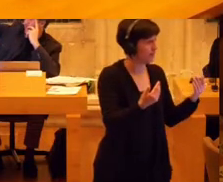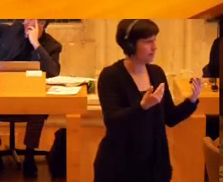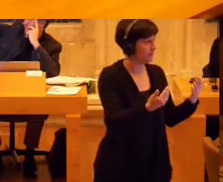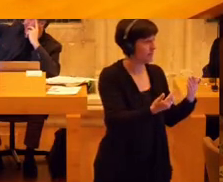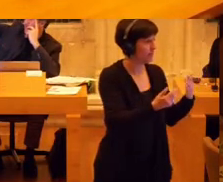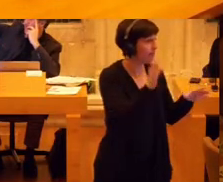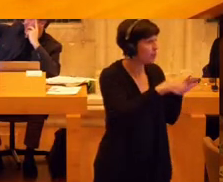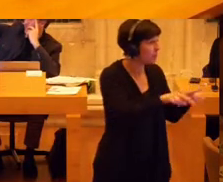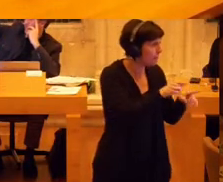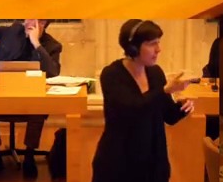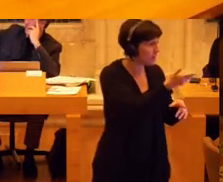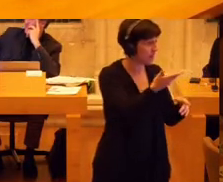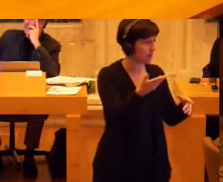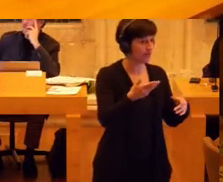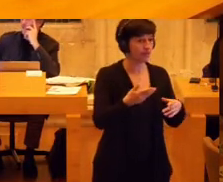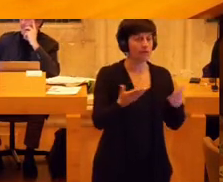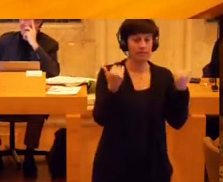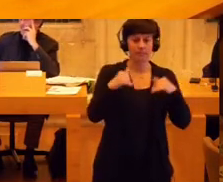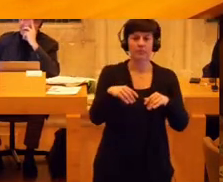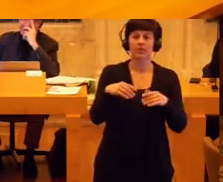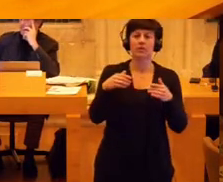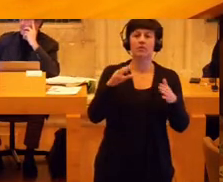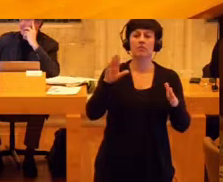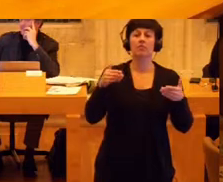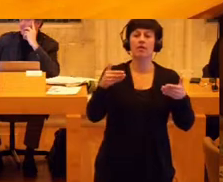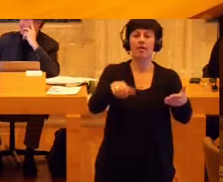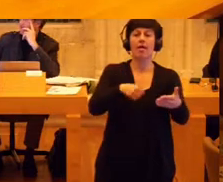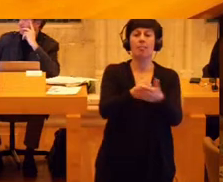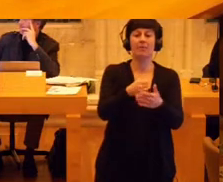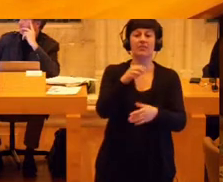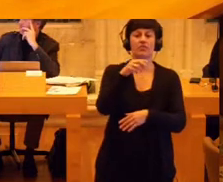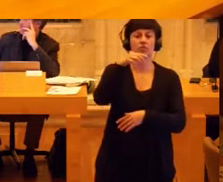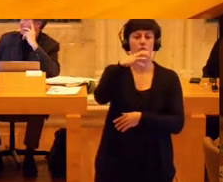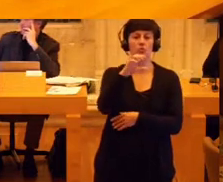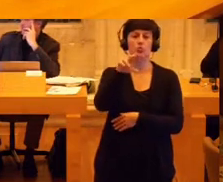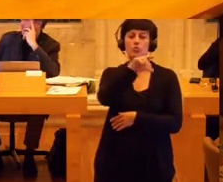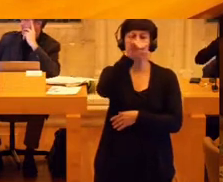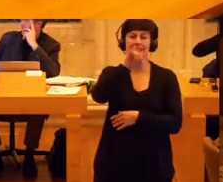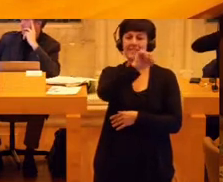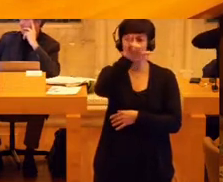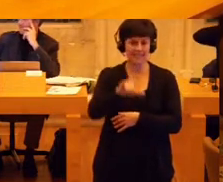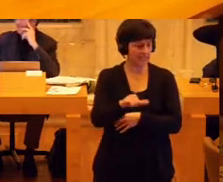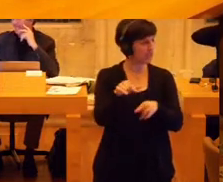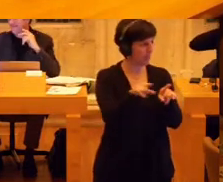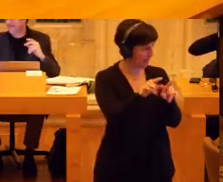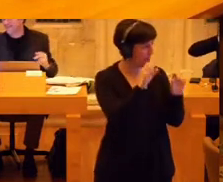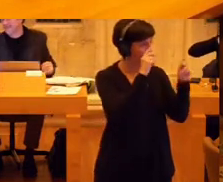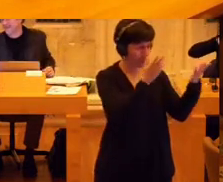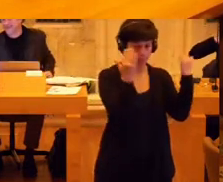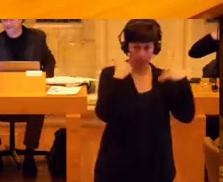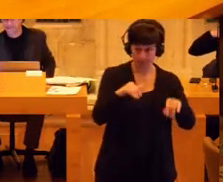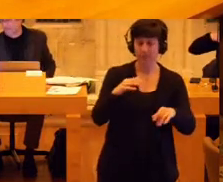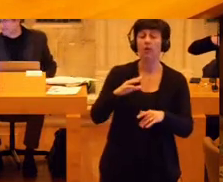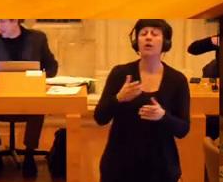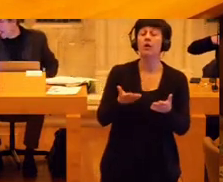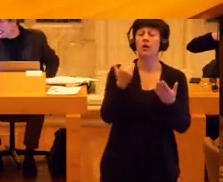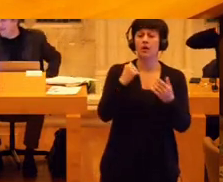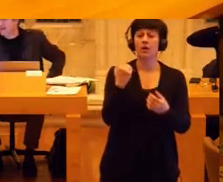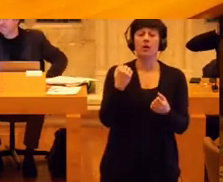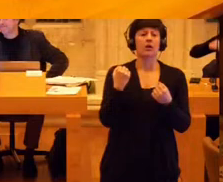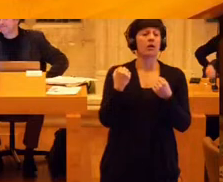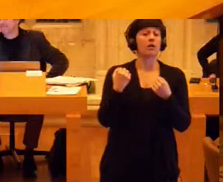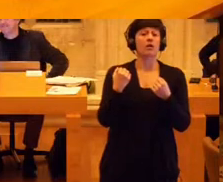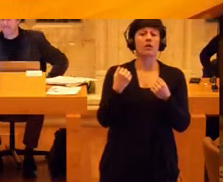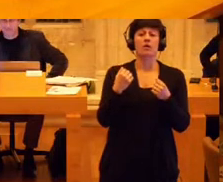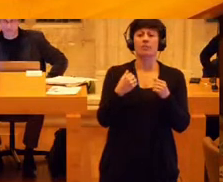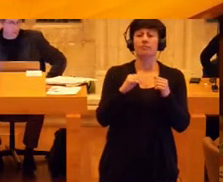Hein. L'impasse QCI, pareil. Voilà. Alors ensuite, on a un sujet technique sur